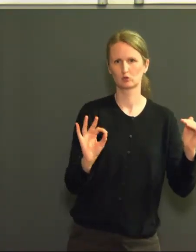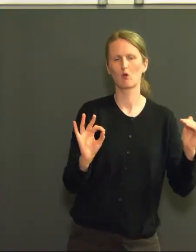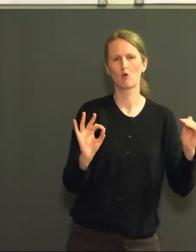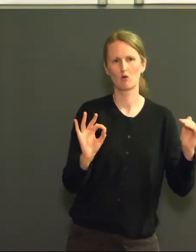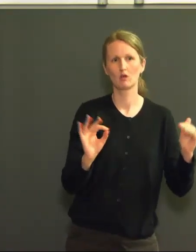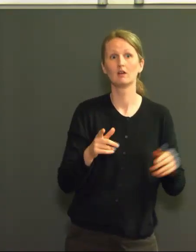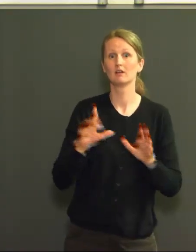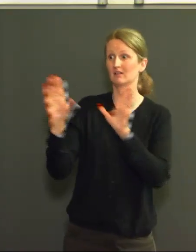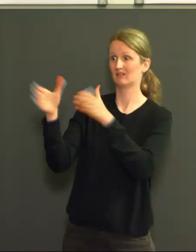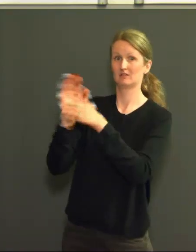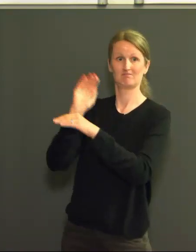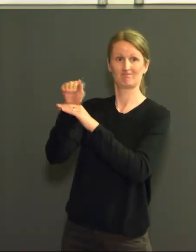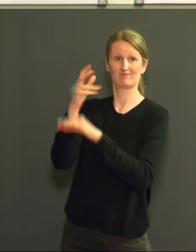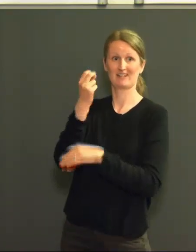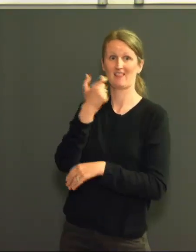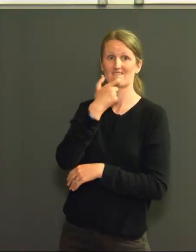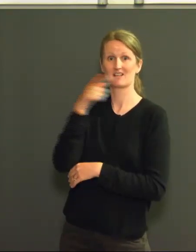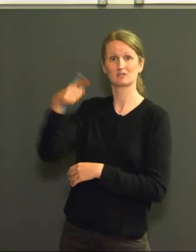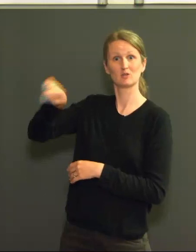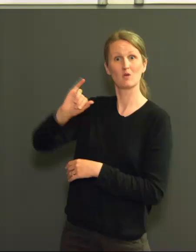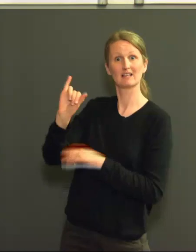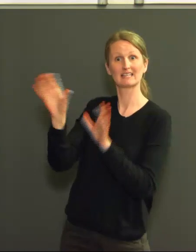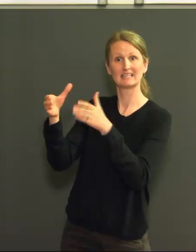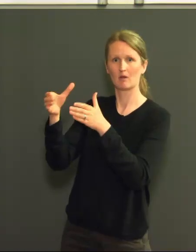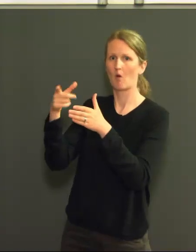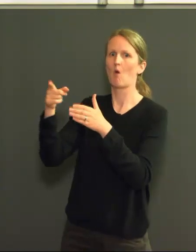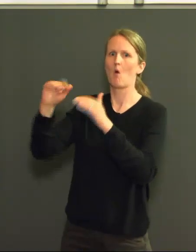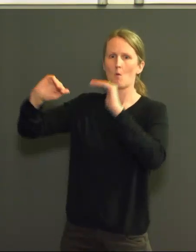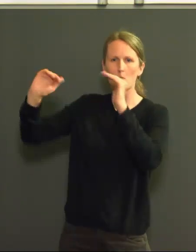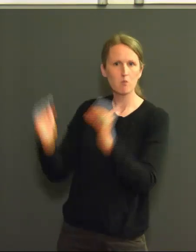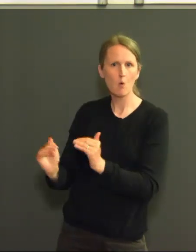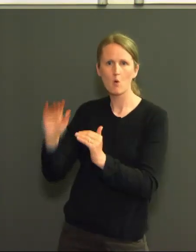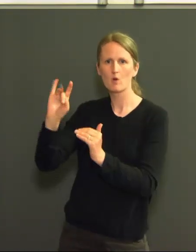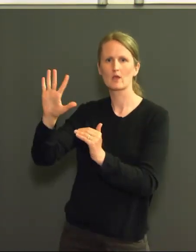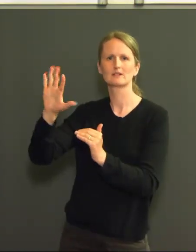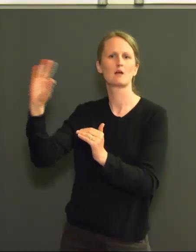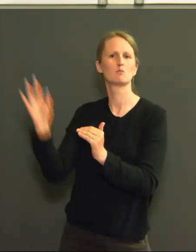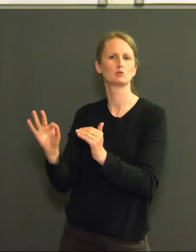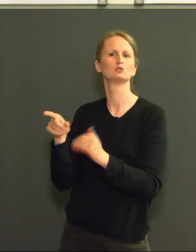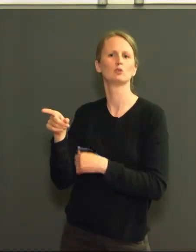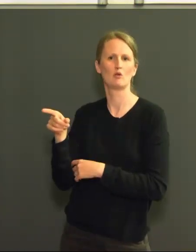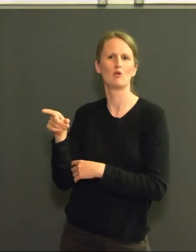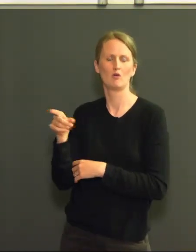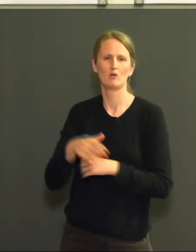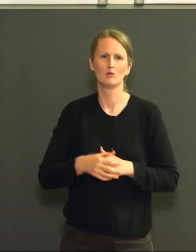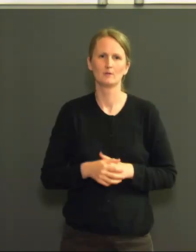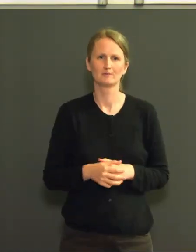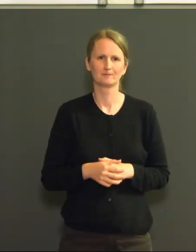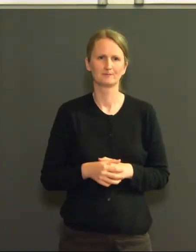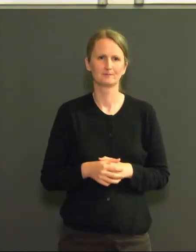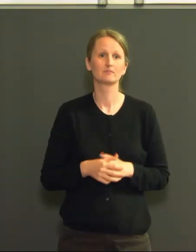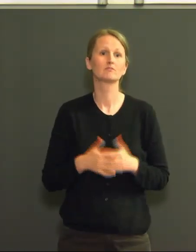ans. Les personnes jeunes, comme les adolescents, forment actuellement à peu près 20%